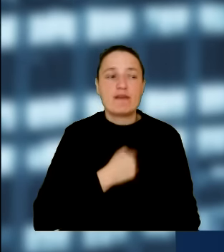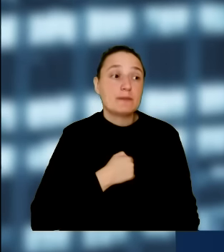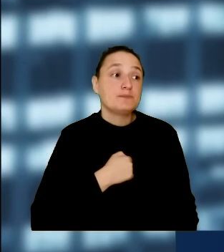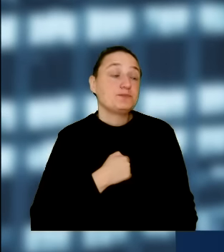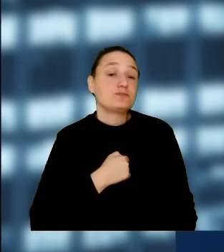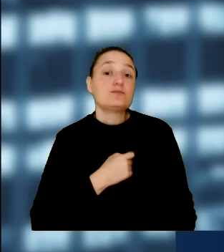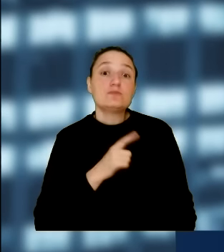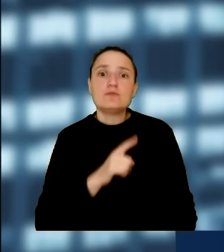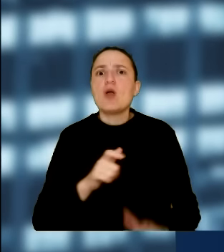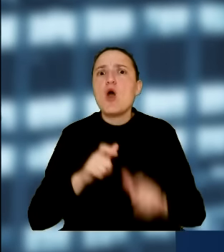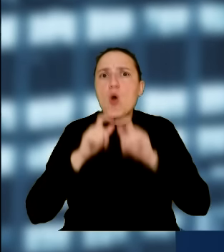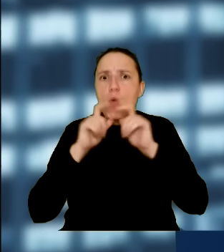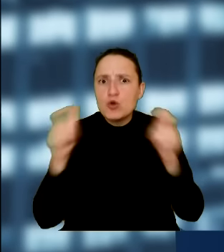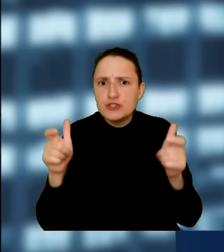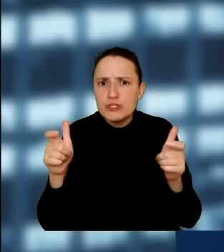I ogłosili, że